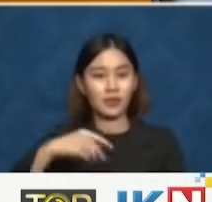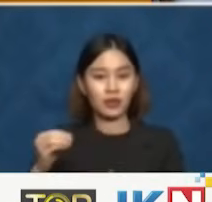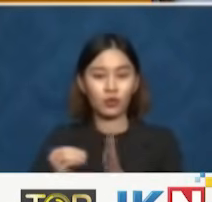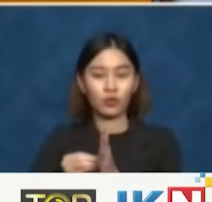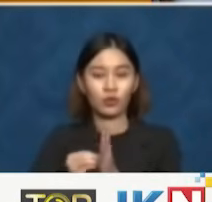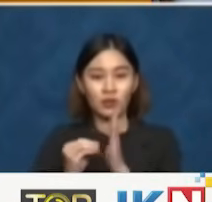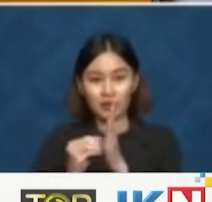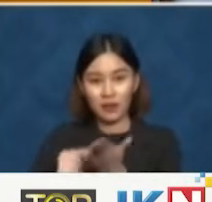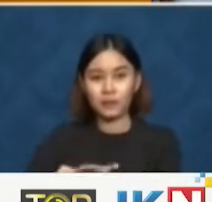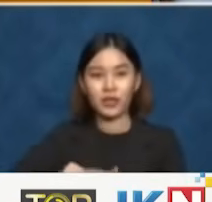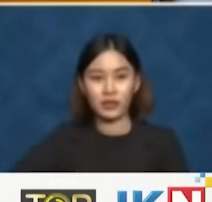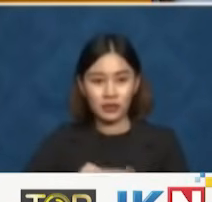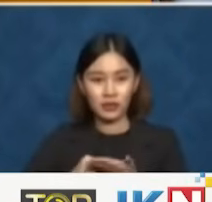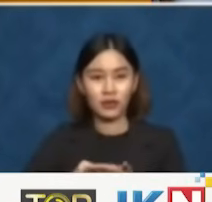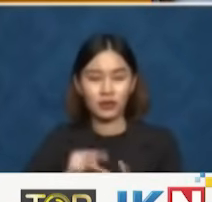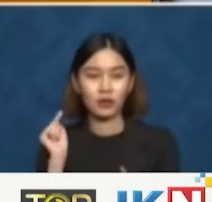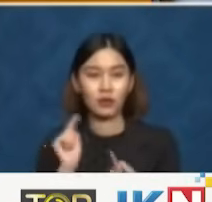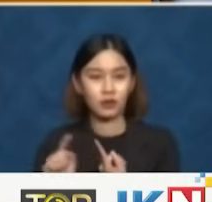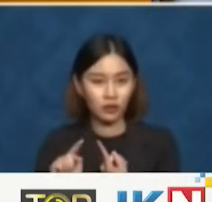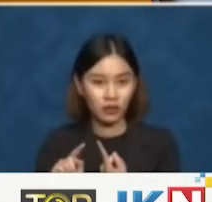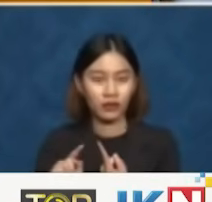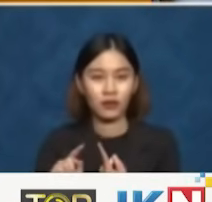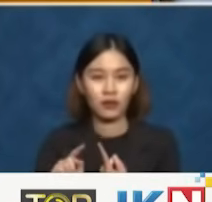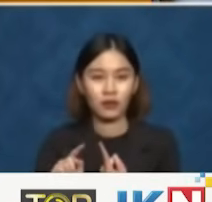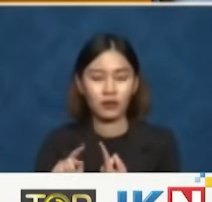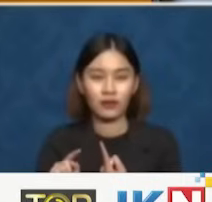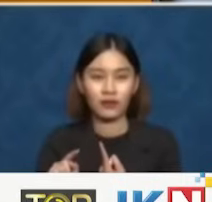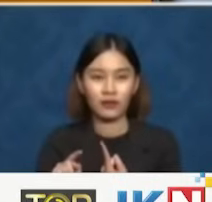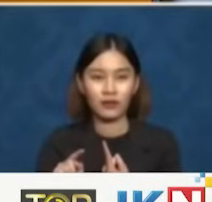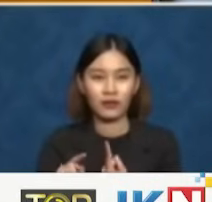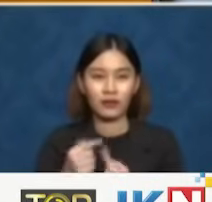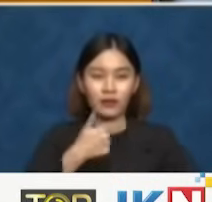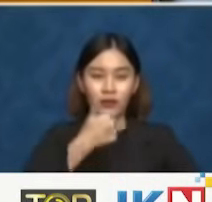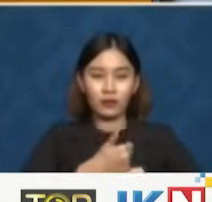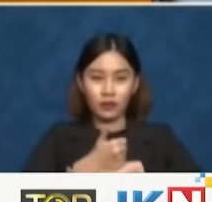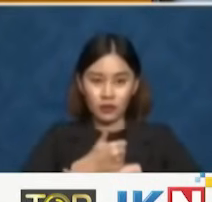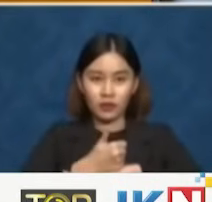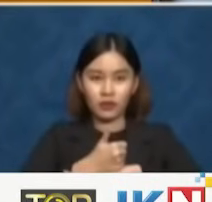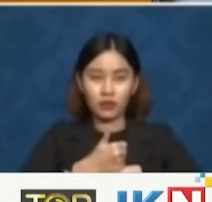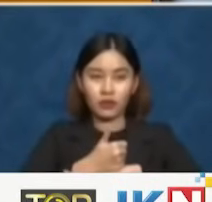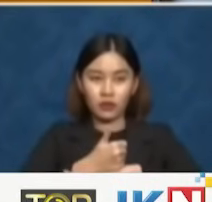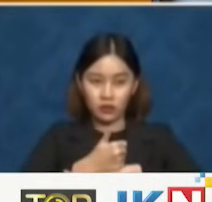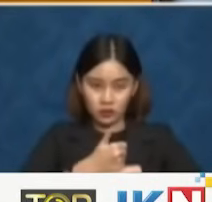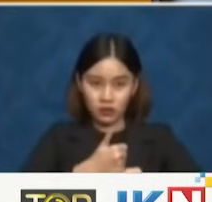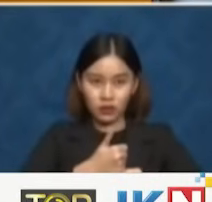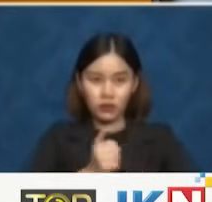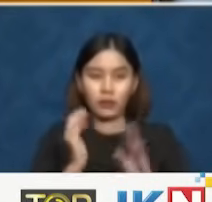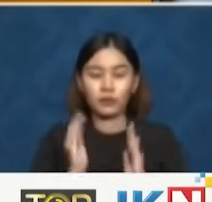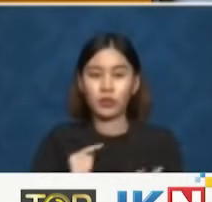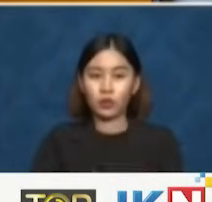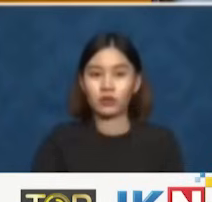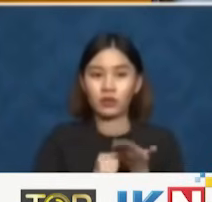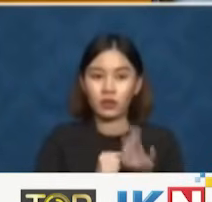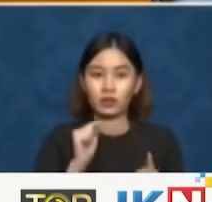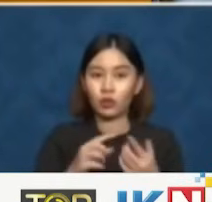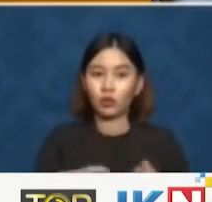ข่าวเดี๋ยวถามคุณชัยชนะเดชเดโชสสนครศรีธรรมราชและรองหัวหน้าพรรคประชาธิปัตย์ถ้ามีการอภิปรายไม่ไว้วางใจจ